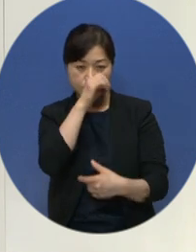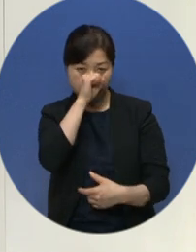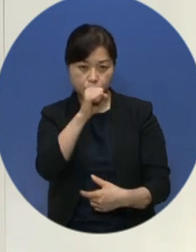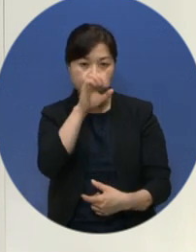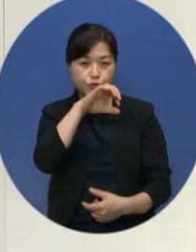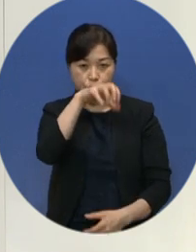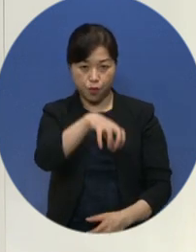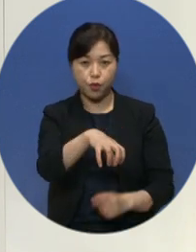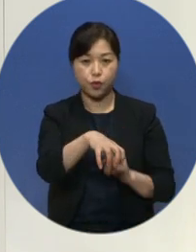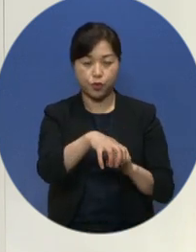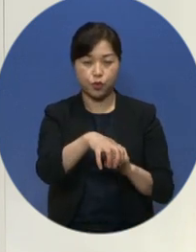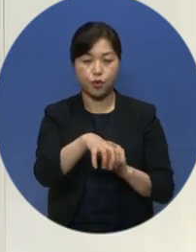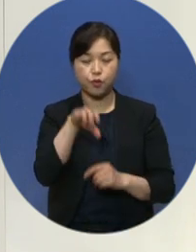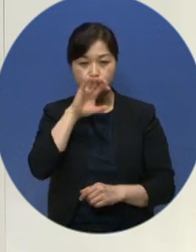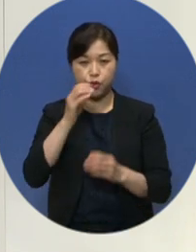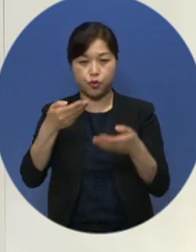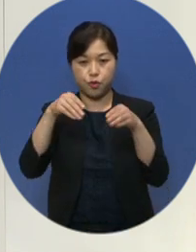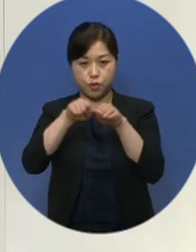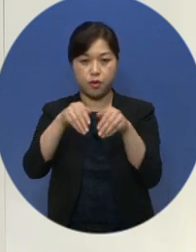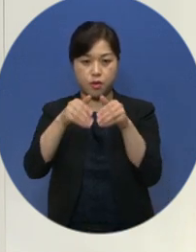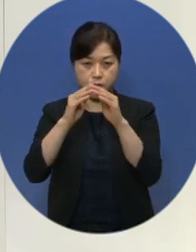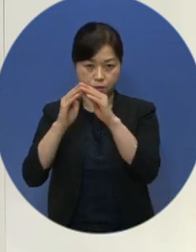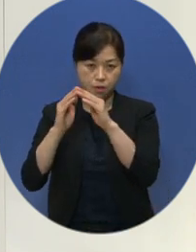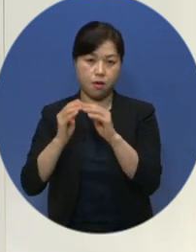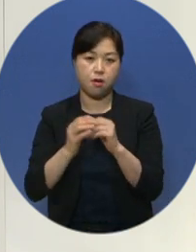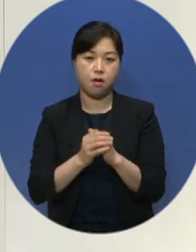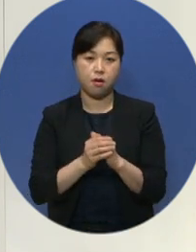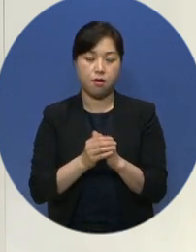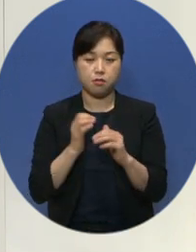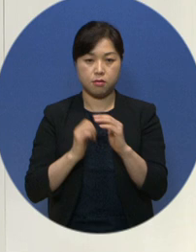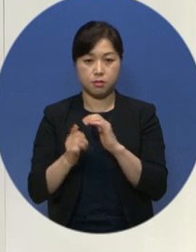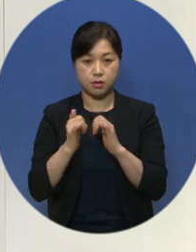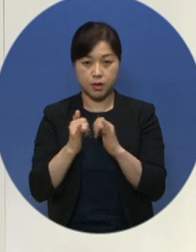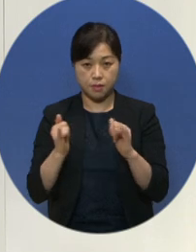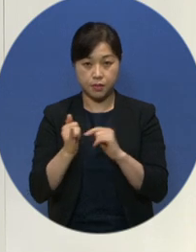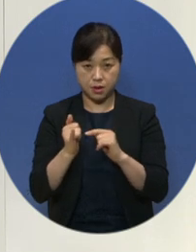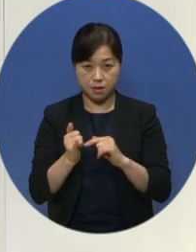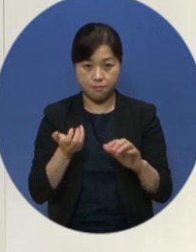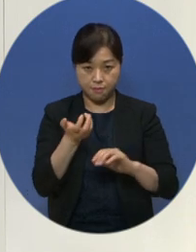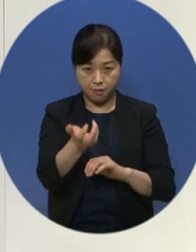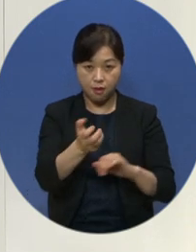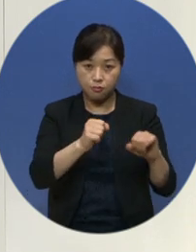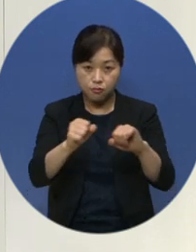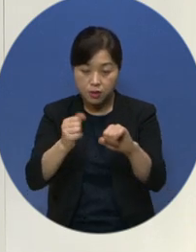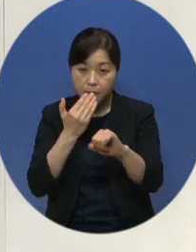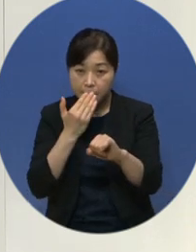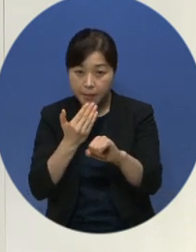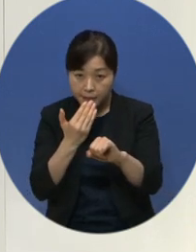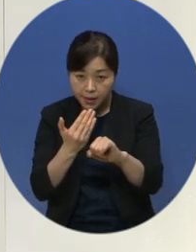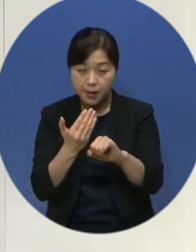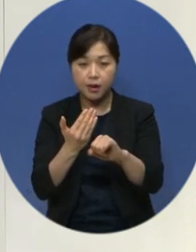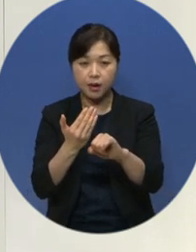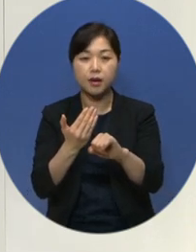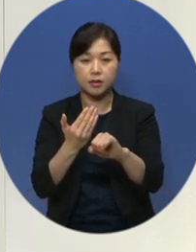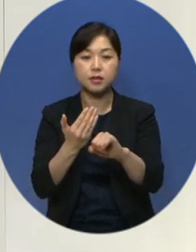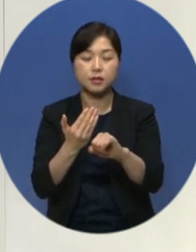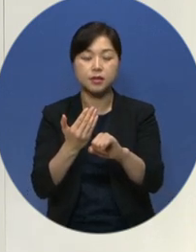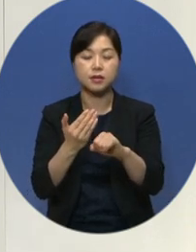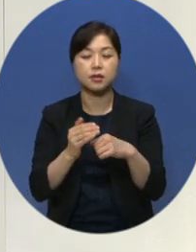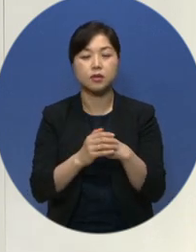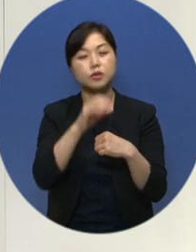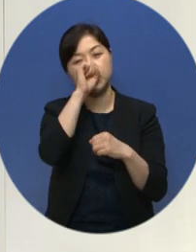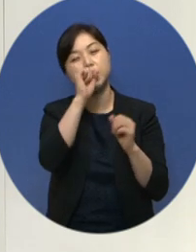염은 훈련 시설을 만들어서 선수들이 좀 더 적극적으로 거기서 할 수 있는 이런 제 어떤 전화 2 버그로